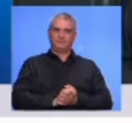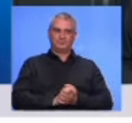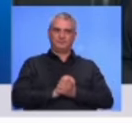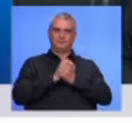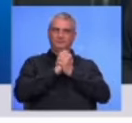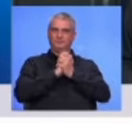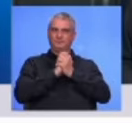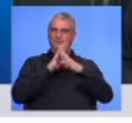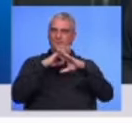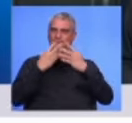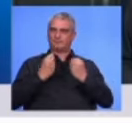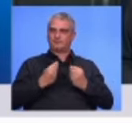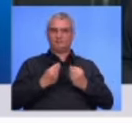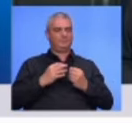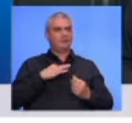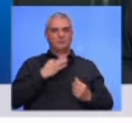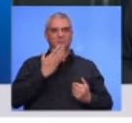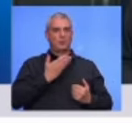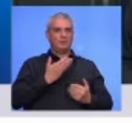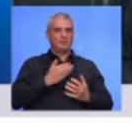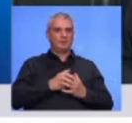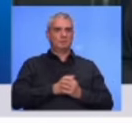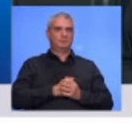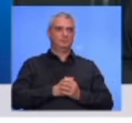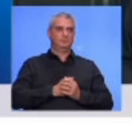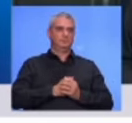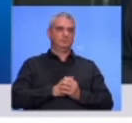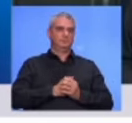שלום, ערב טוב, אלה. מה שלומך?